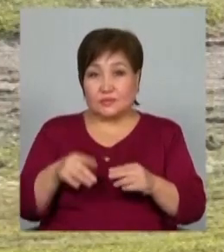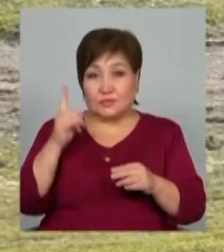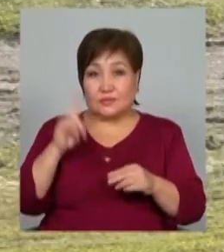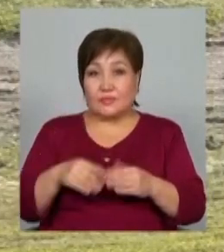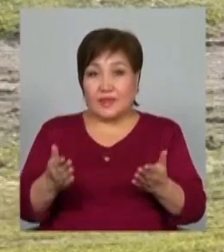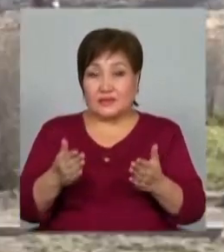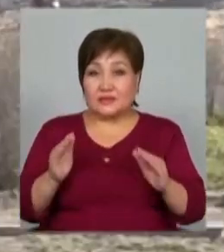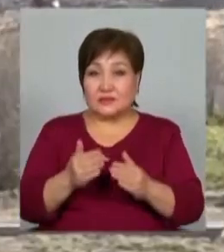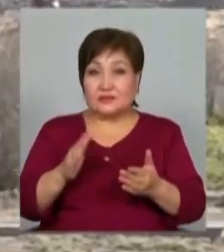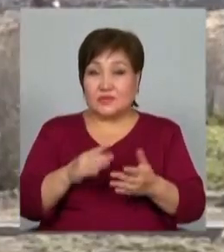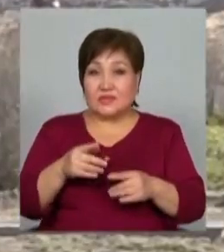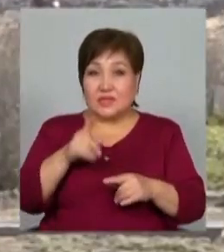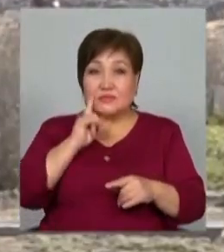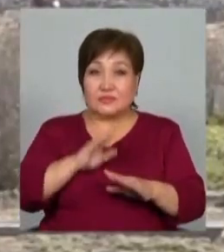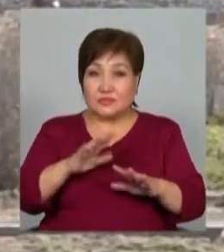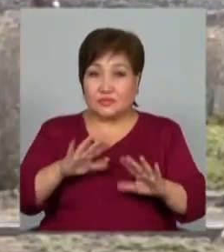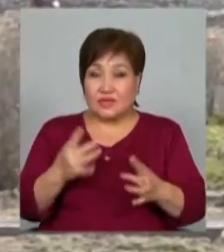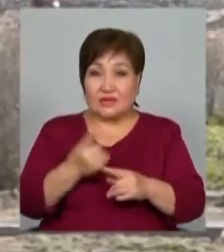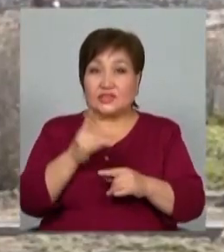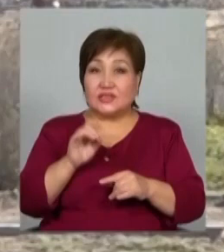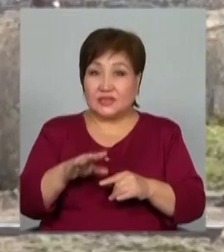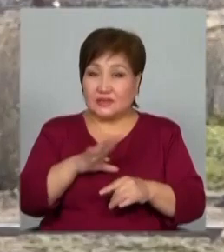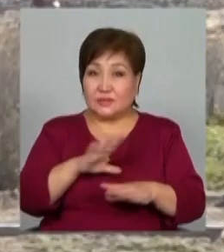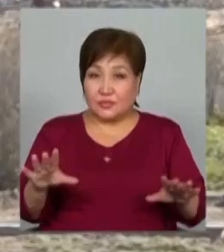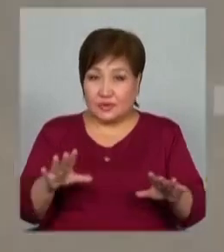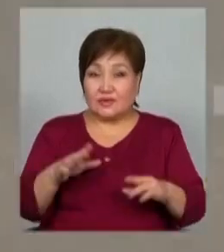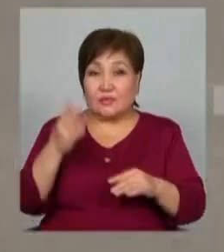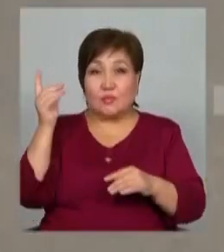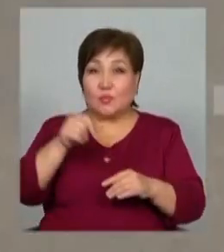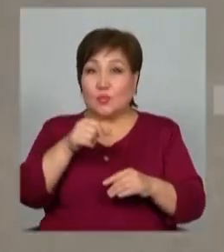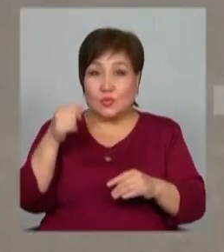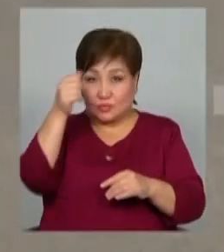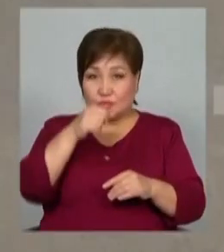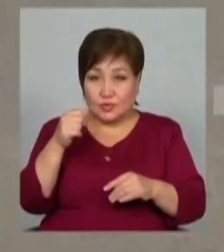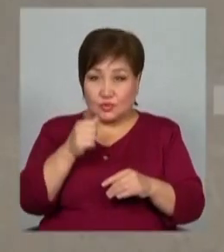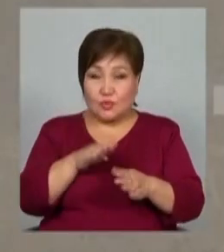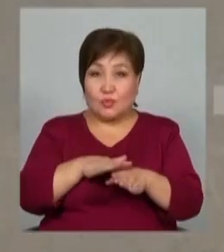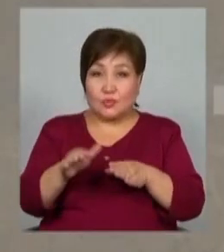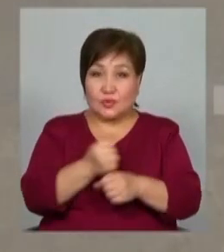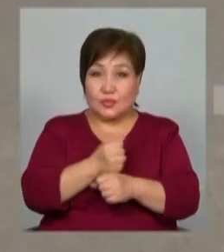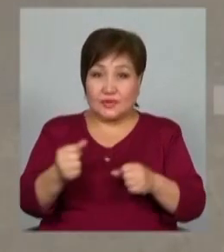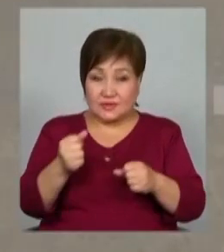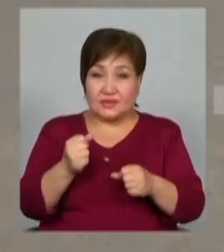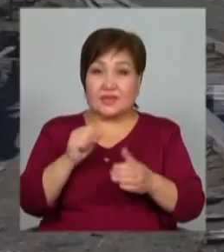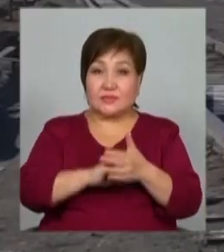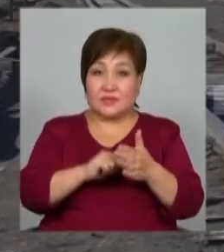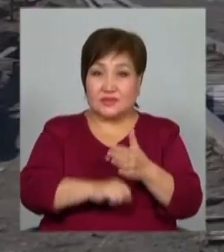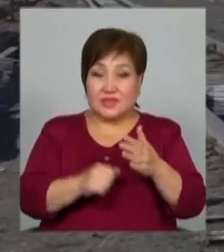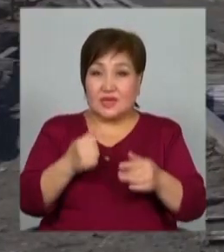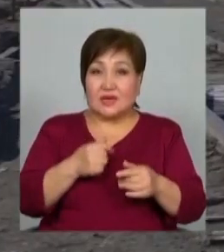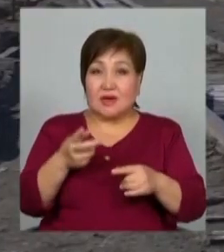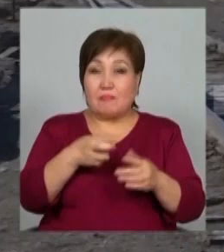ауылдағы жайсыз жағдай алғаш рет болып отырған жоқ. Өткен жылдың шілде айында да жаппай төбелес кесірінен пышақ жарақатымен тағы бір тұрғын бақилық